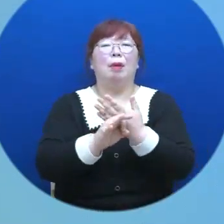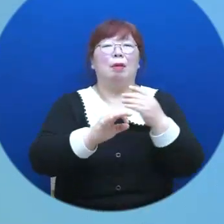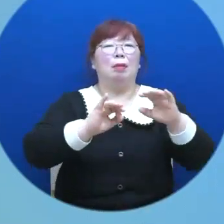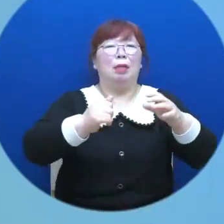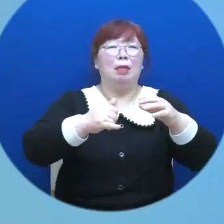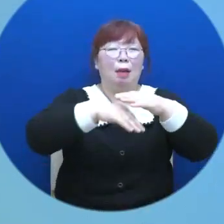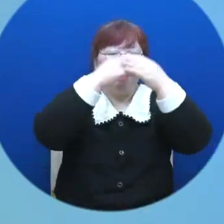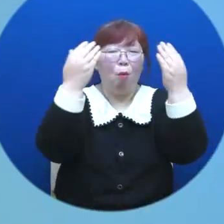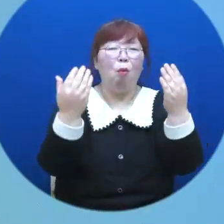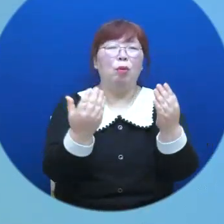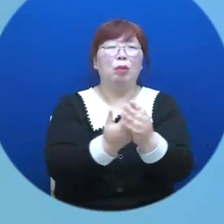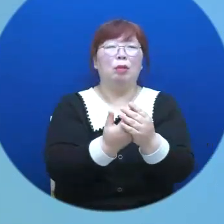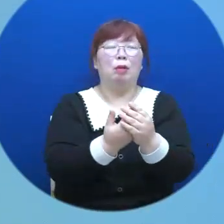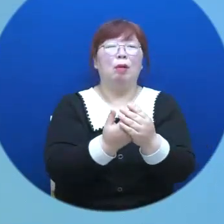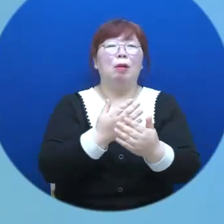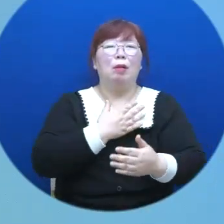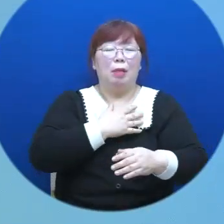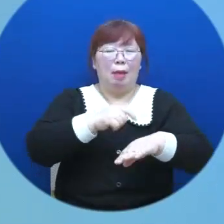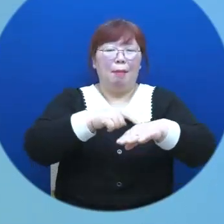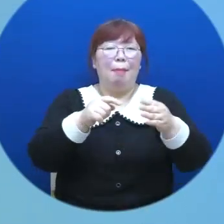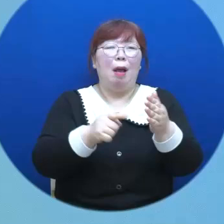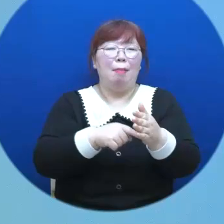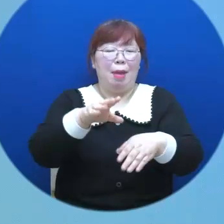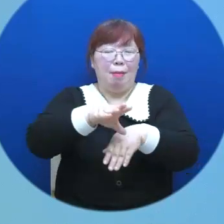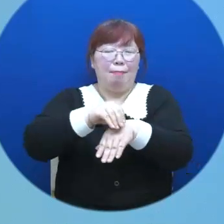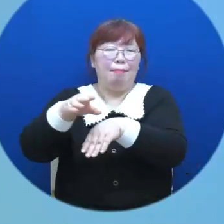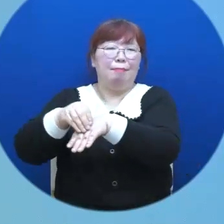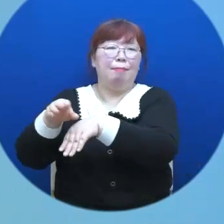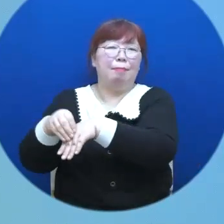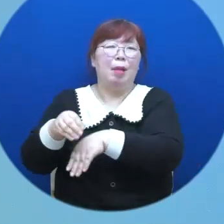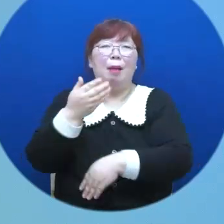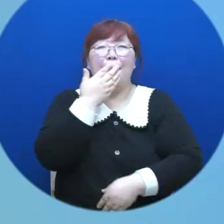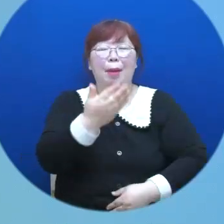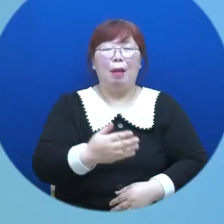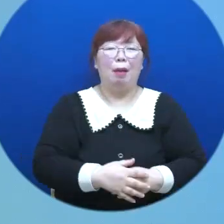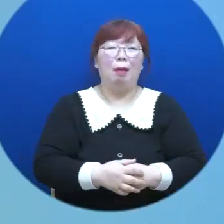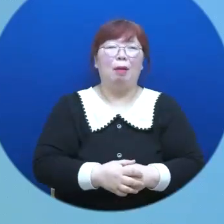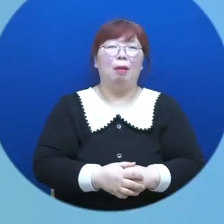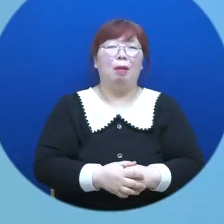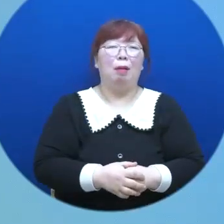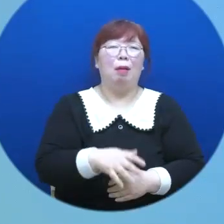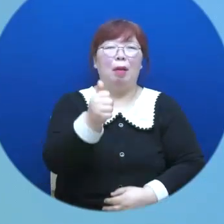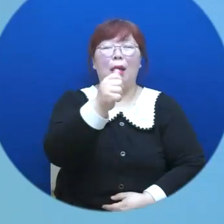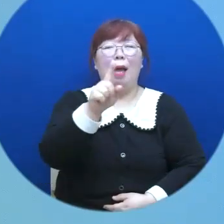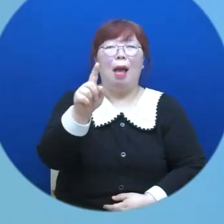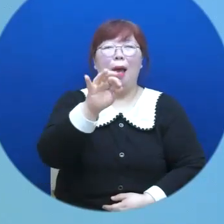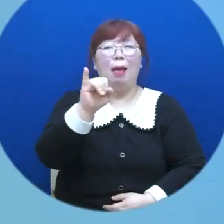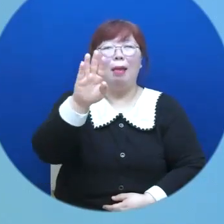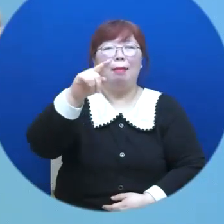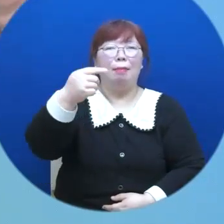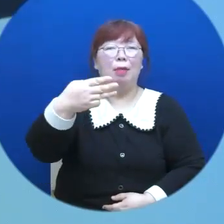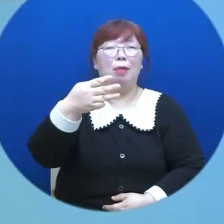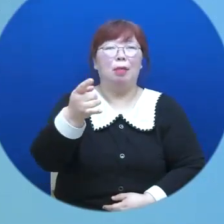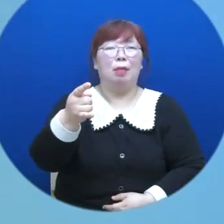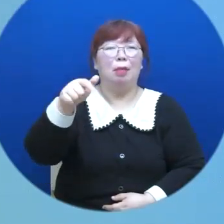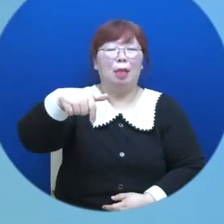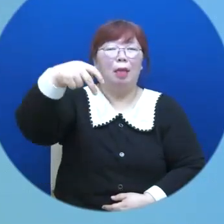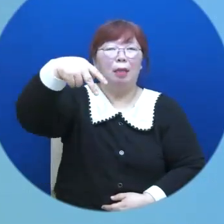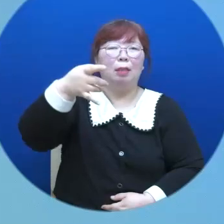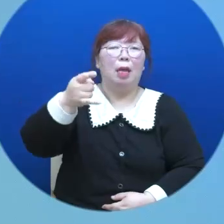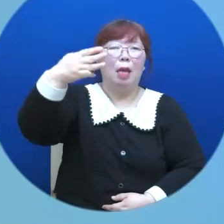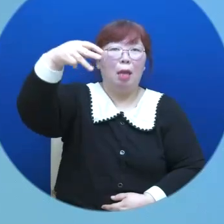것들을 다 품어낼 수 있어요. 제가 좋아하는 하에불택 세류라는 말이 있잖아요. 큰